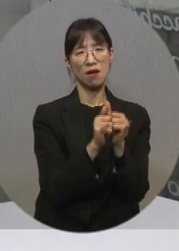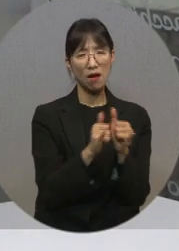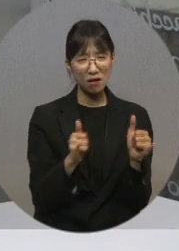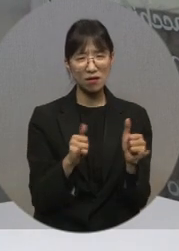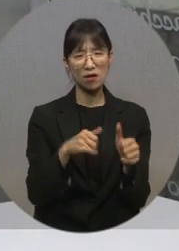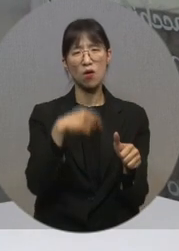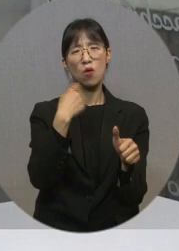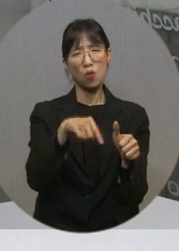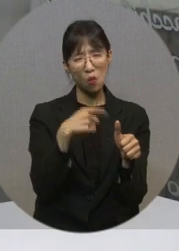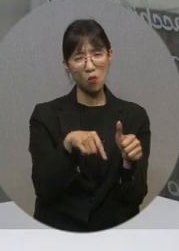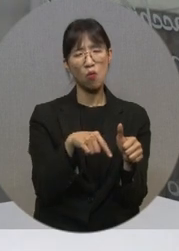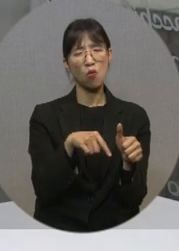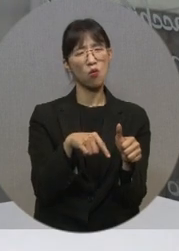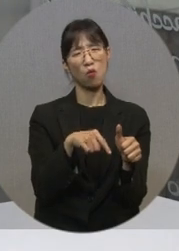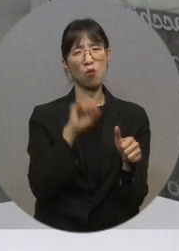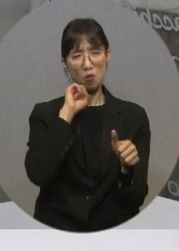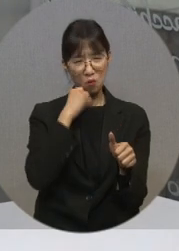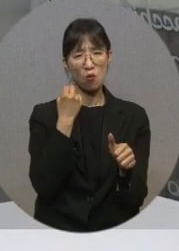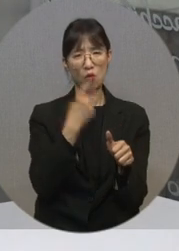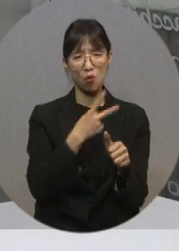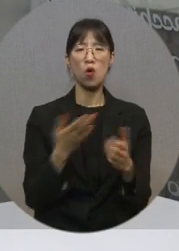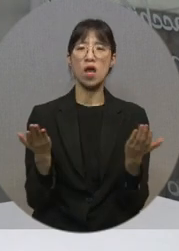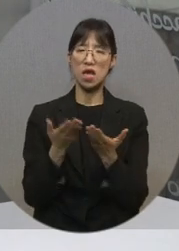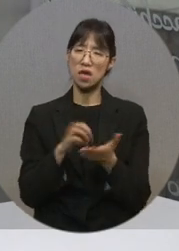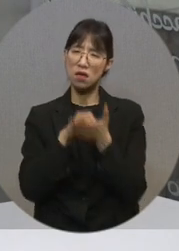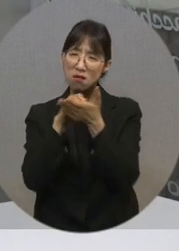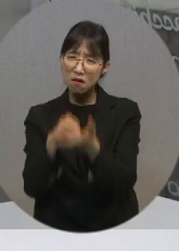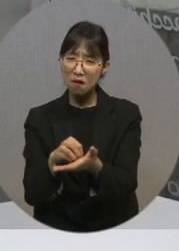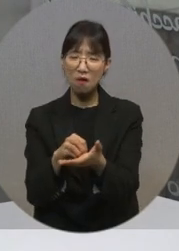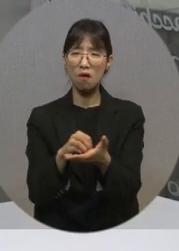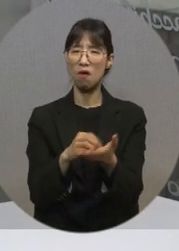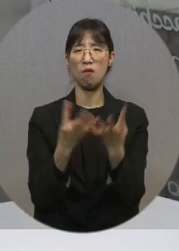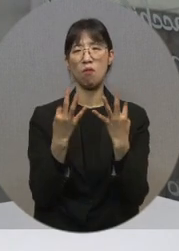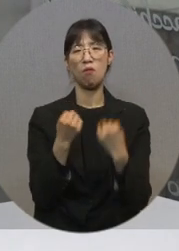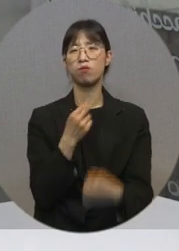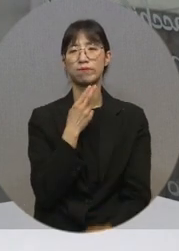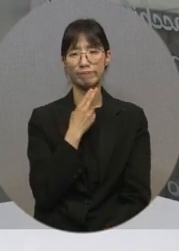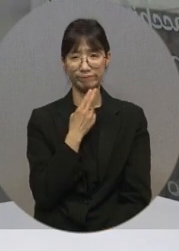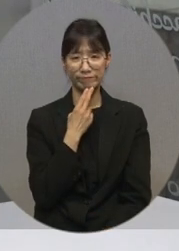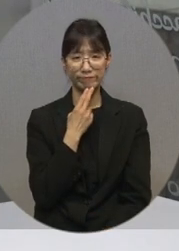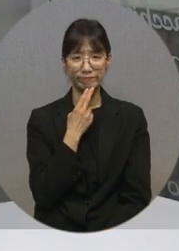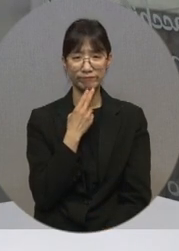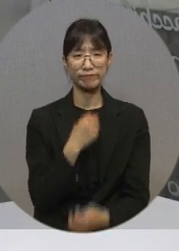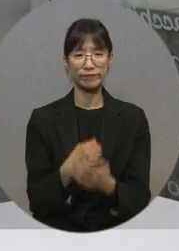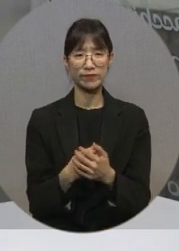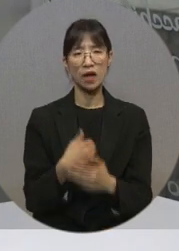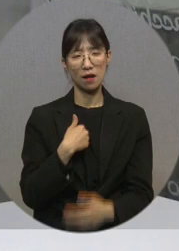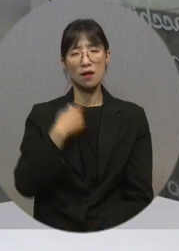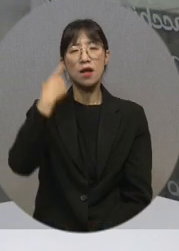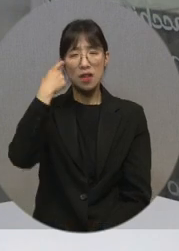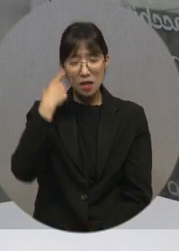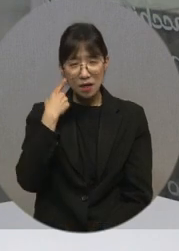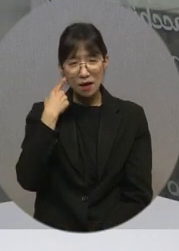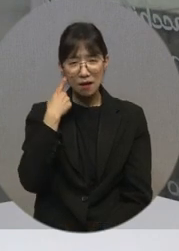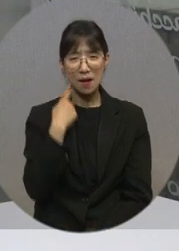발달장애인에게는 교육도 요원하지만 취업으로 이어지는 친구들도 거의 드물어요. 제가